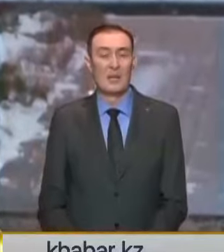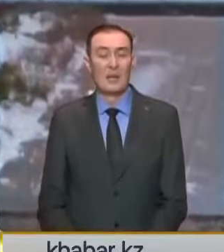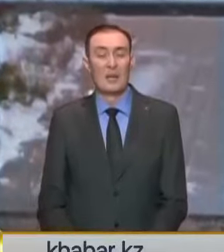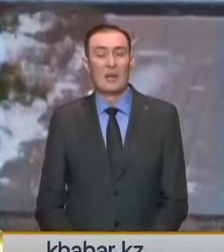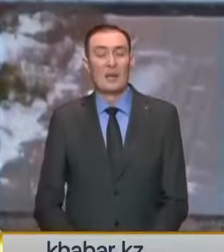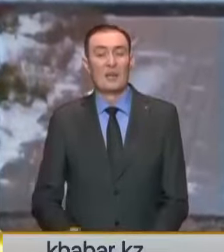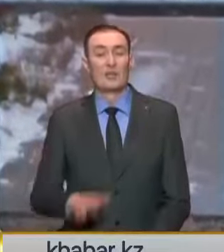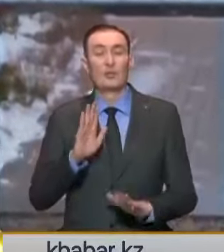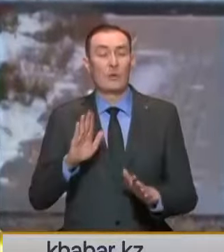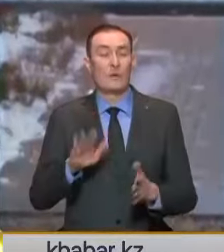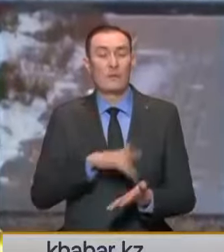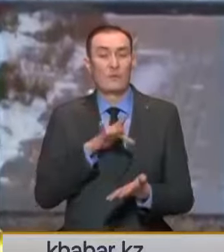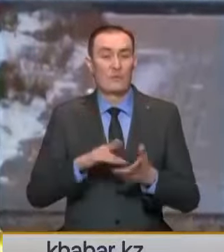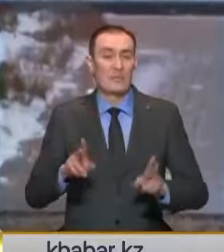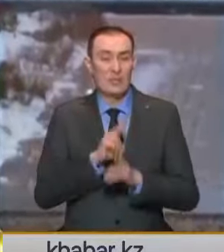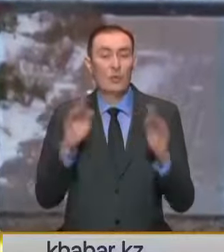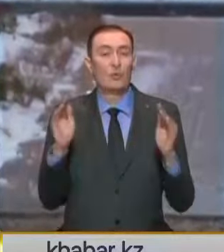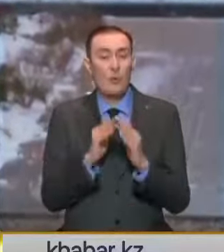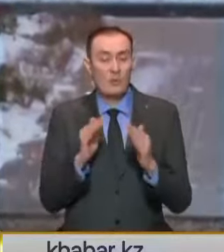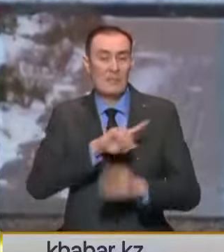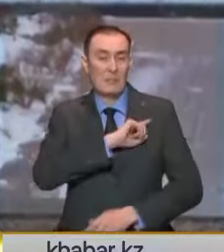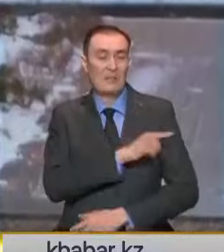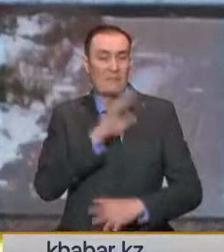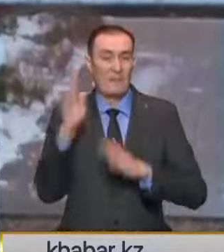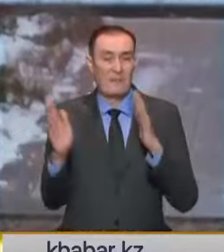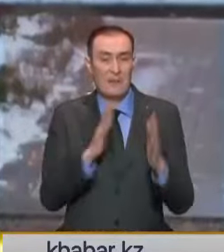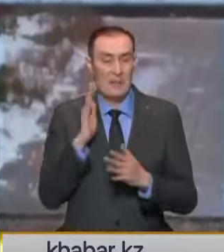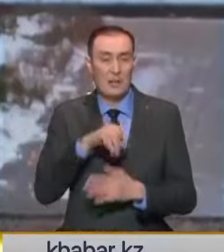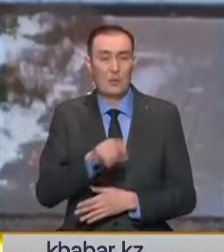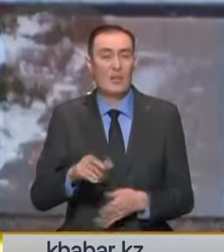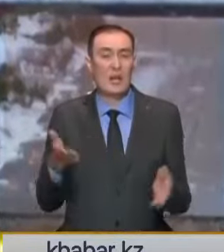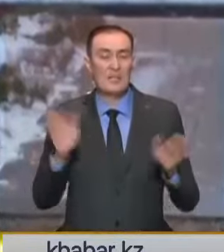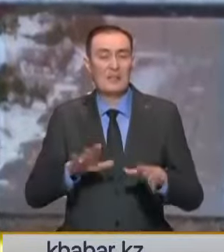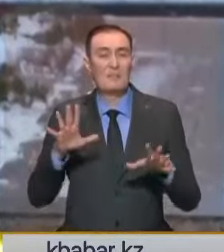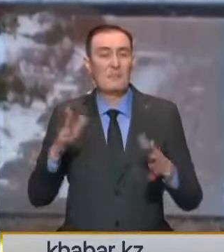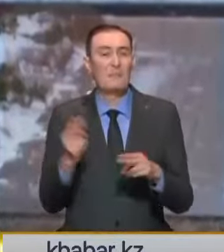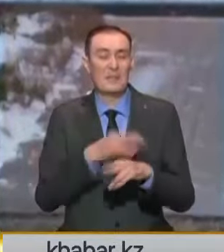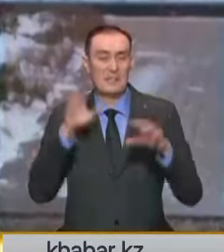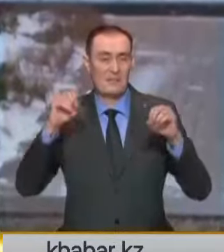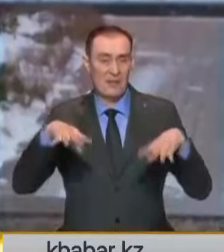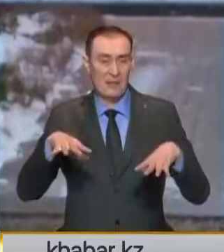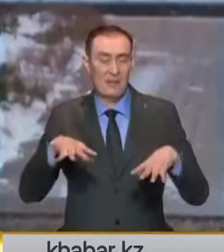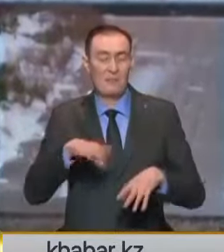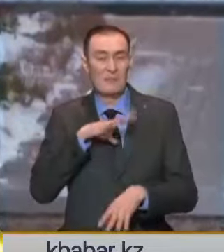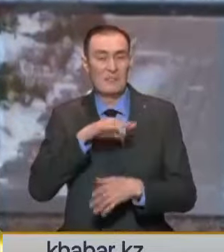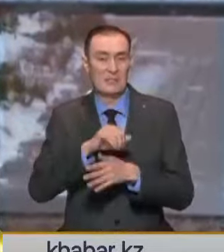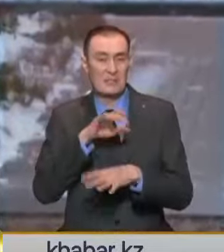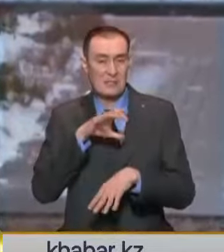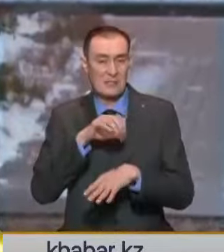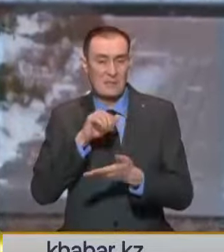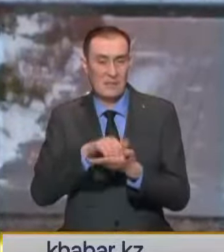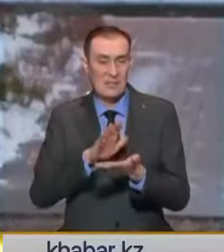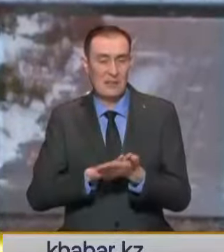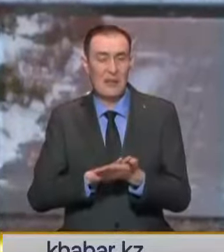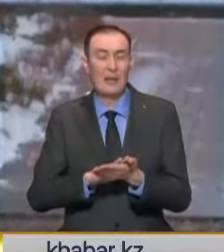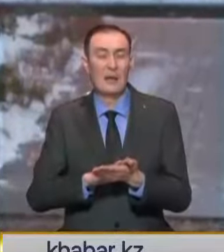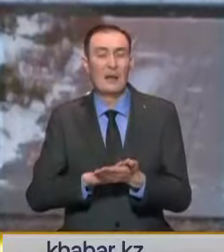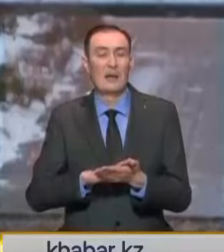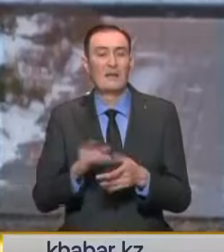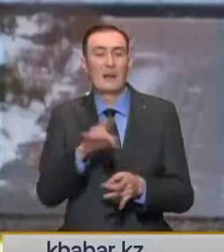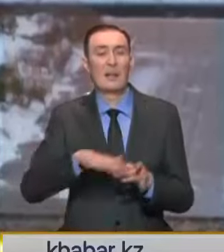улицах Астаны, но и дома. Из-за порывистого ветра часть столицы осталась без света. Блэкаут зафиксирован в основном на правом берегу